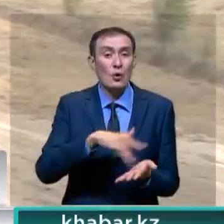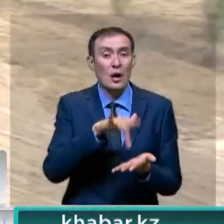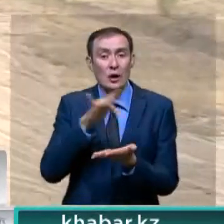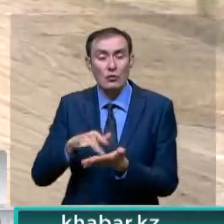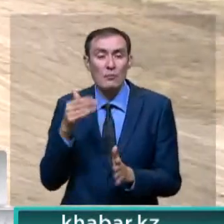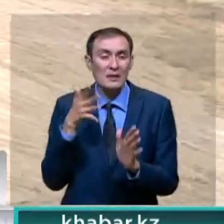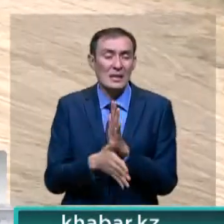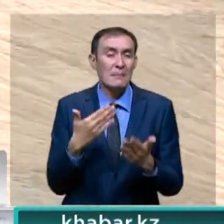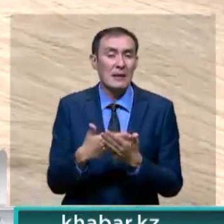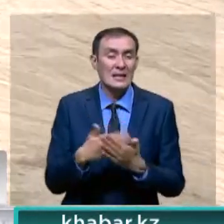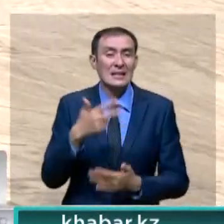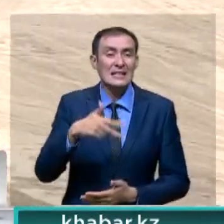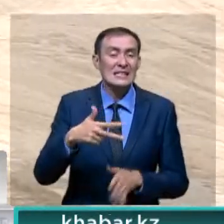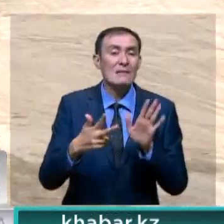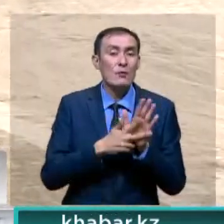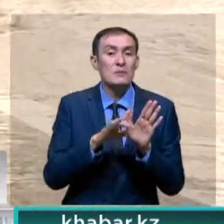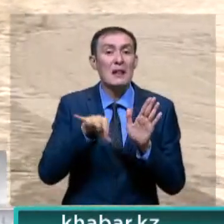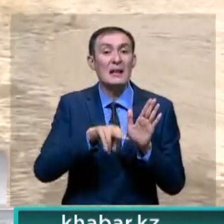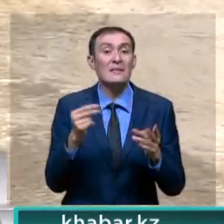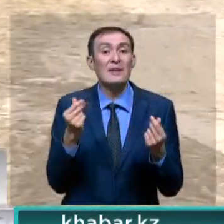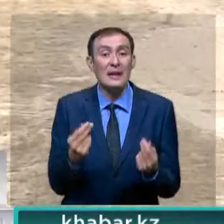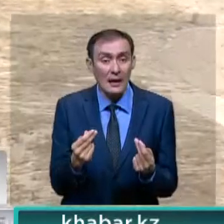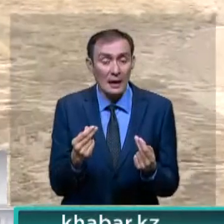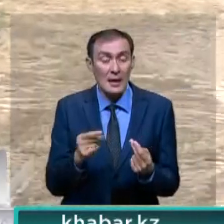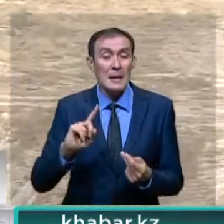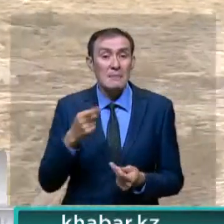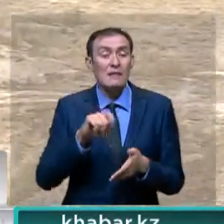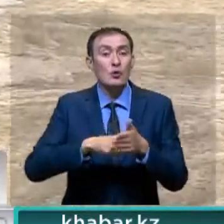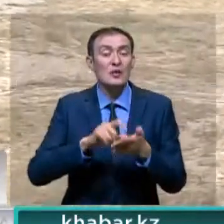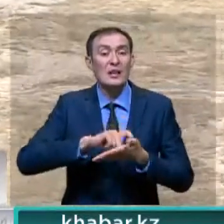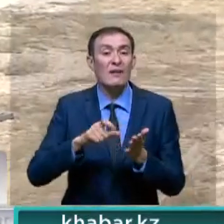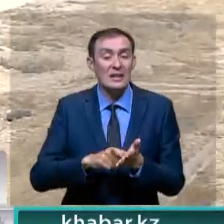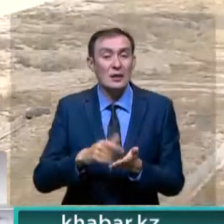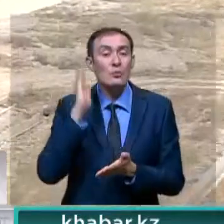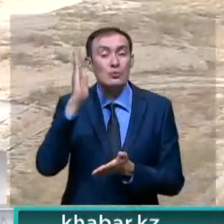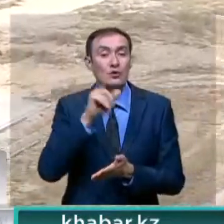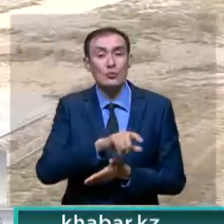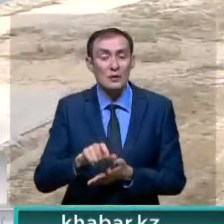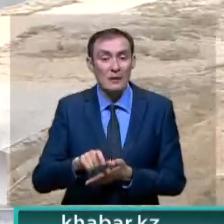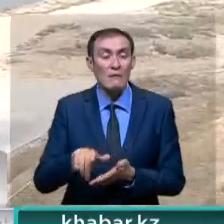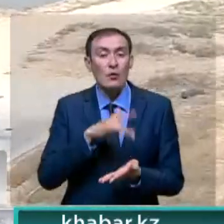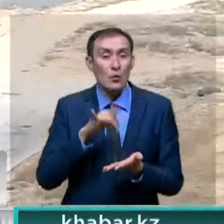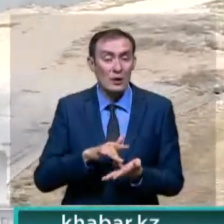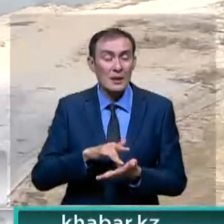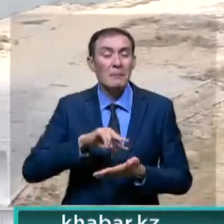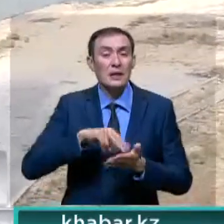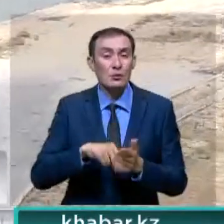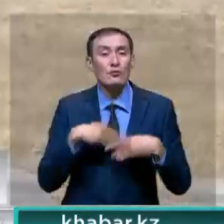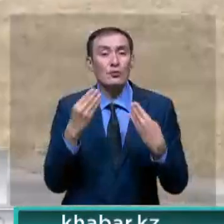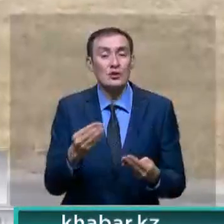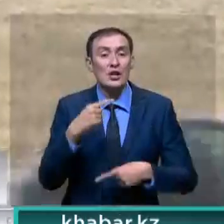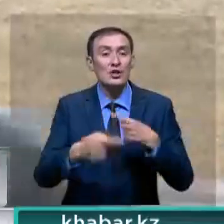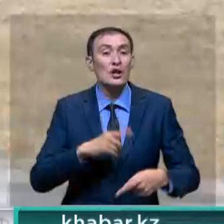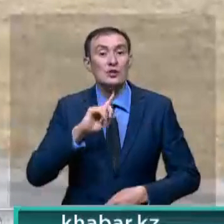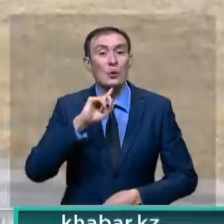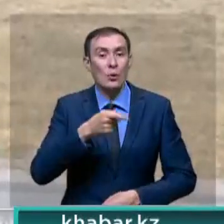городов потратили порядка 38 миллиардов тенге. Первые ключи от квартир будущим жителям Гейт-Сити планируют вручить через